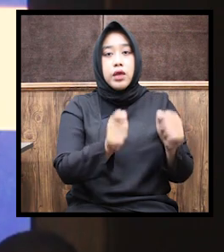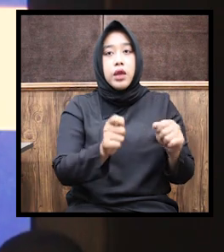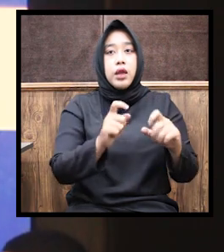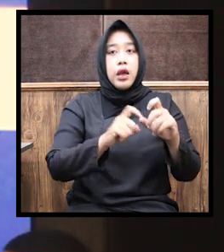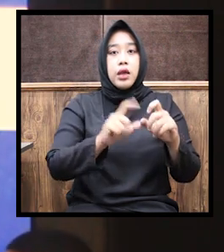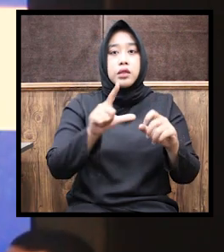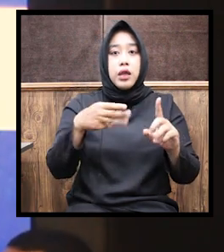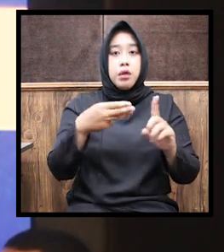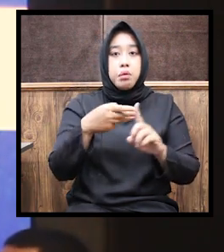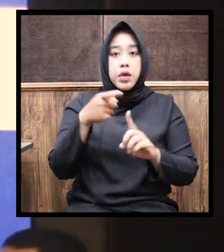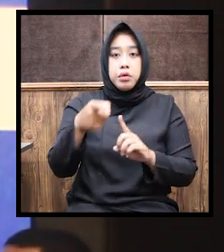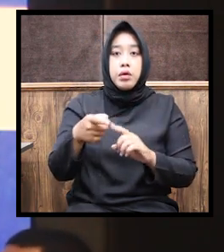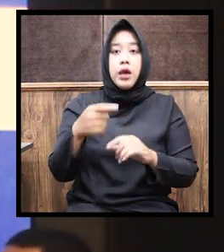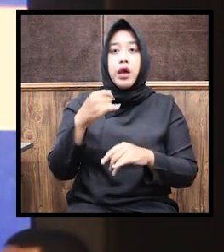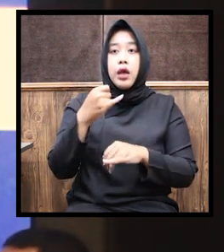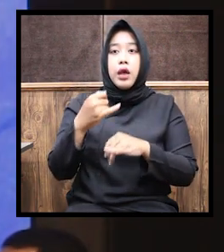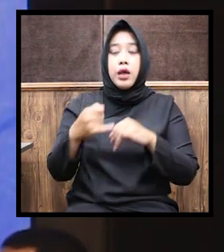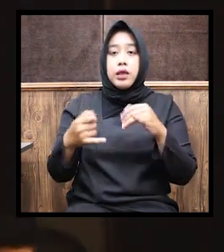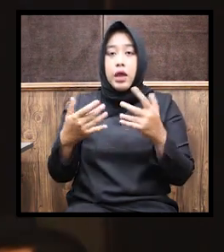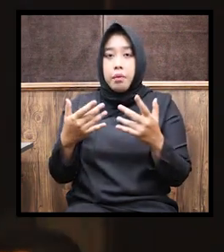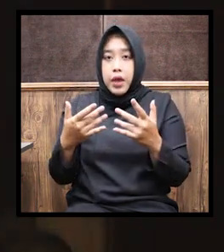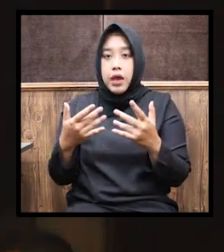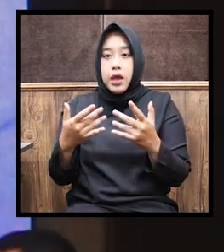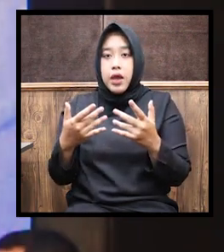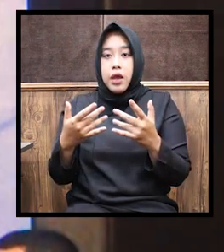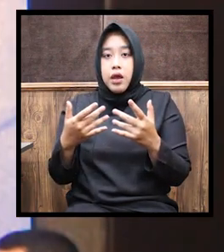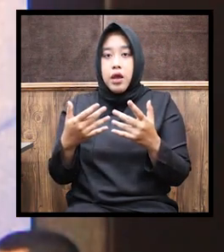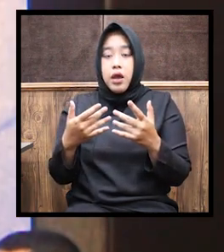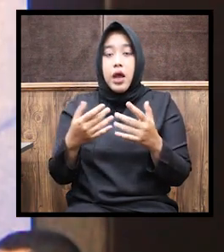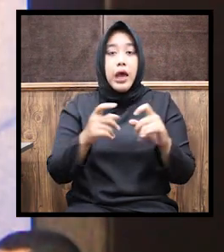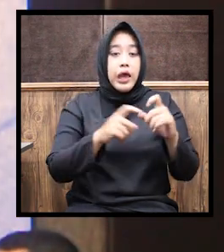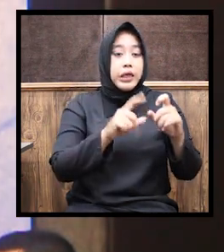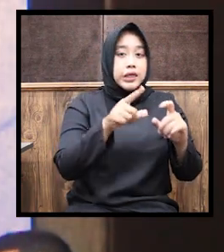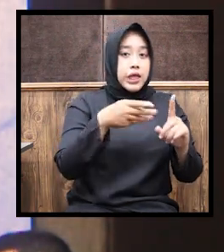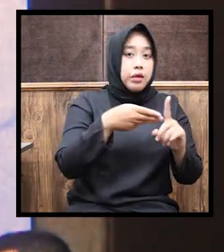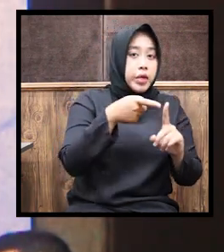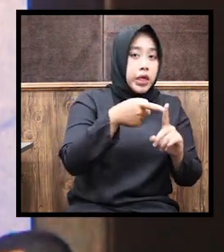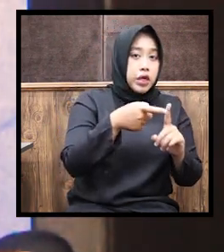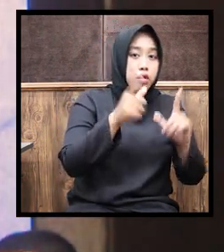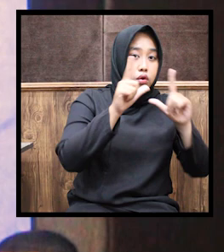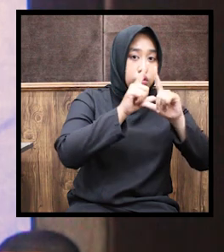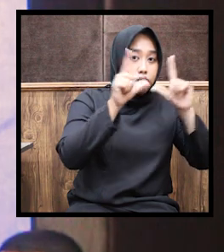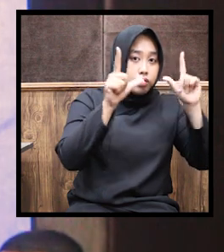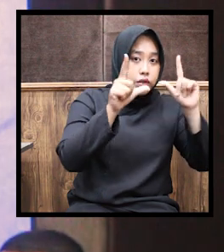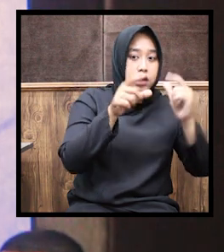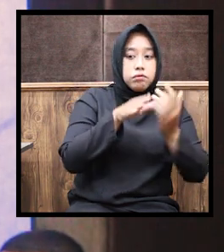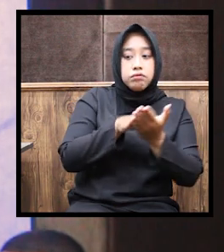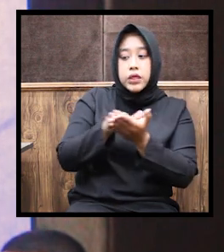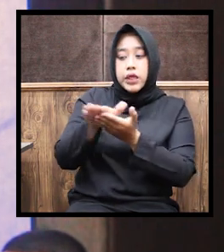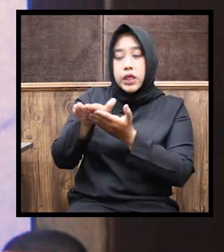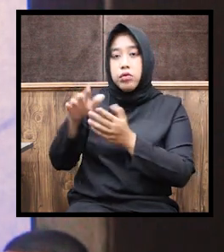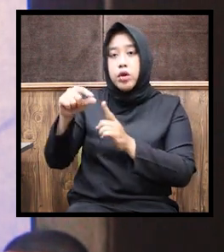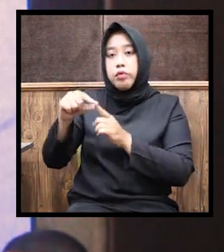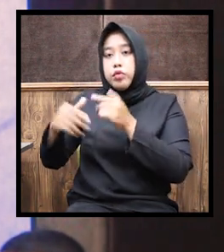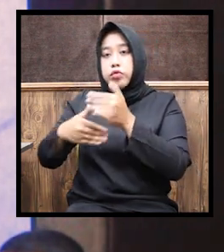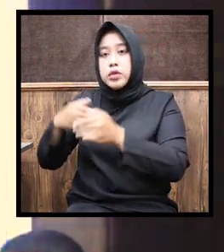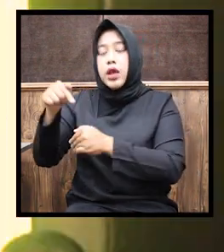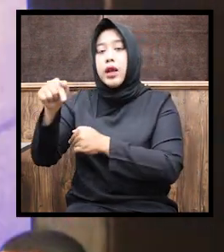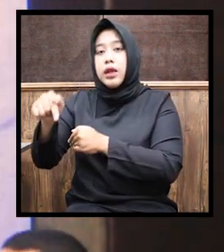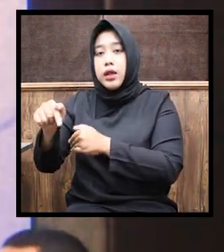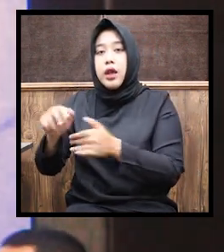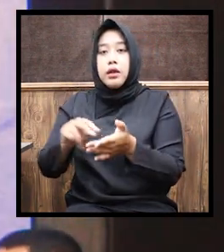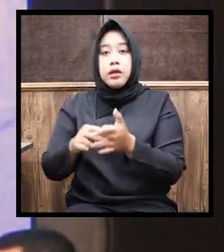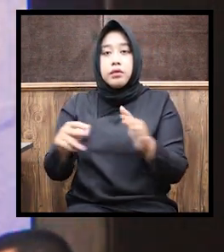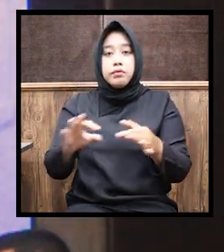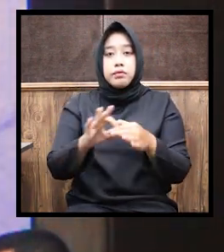kemudian dari SLB ini menjadien penyuplai penyuplai tenag kerja di perusahaan tersebut jadi ternyata itu juga